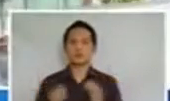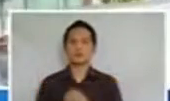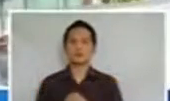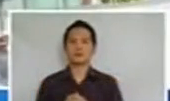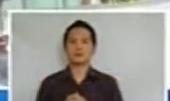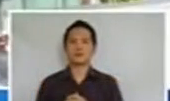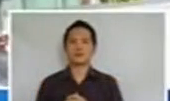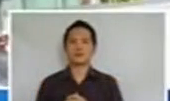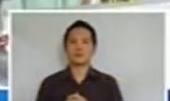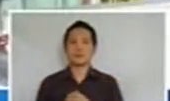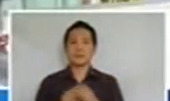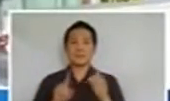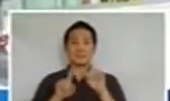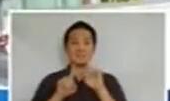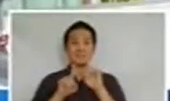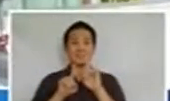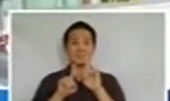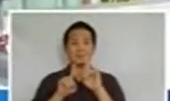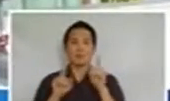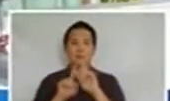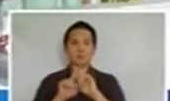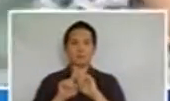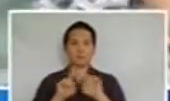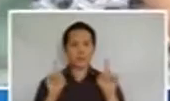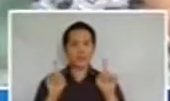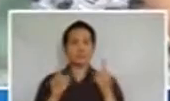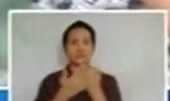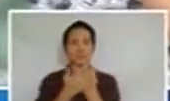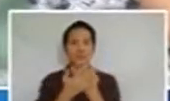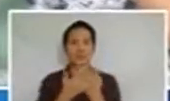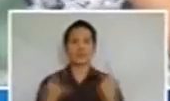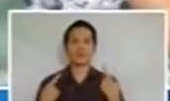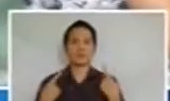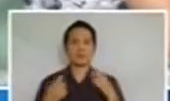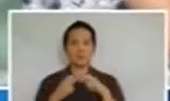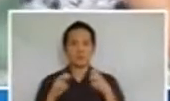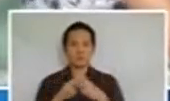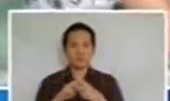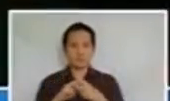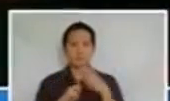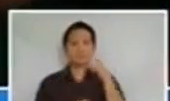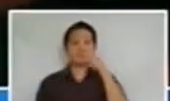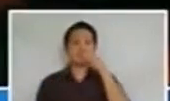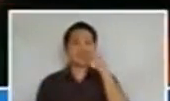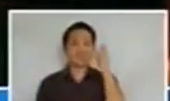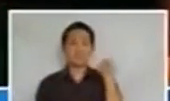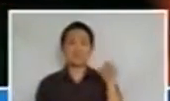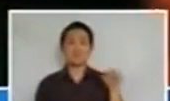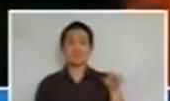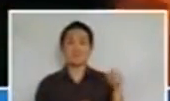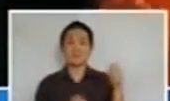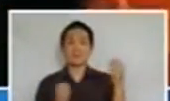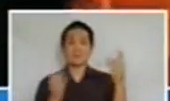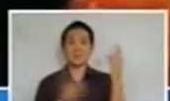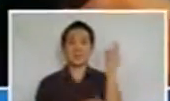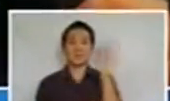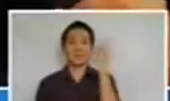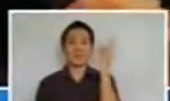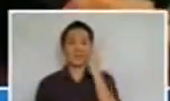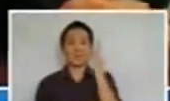taunang ginaganap tuwing buwan ng Hunyo na ngayong 2020 ay may temang One Family, One Resilient